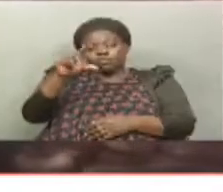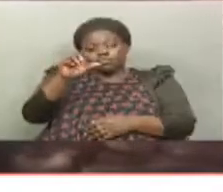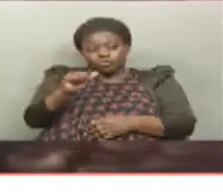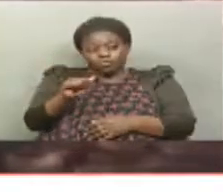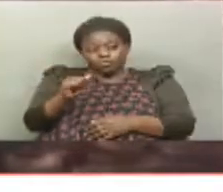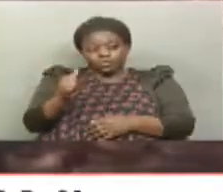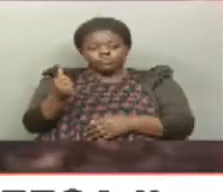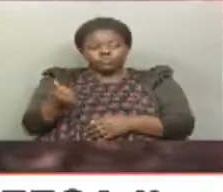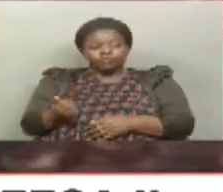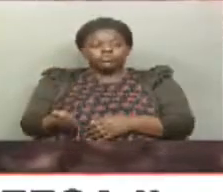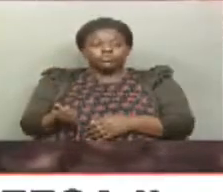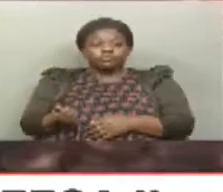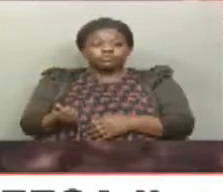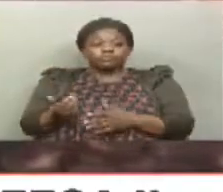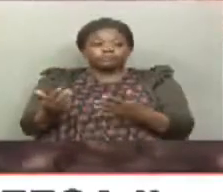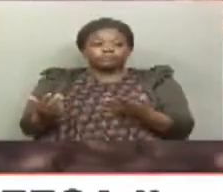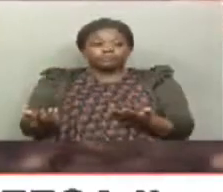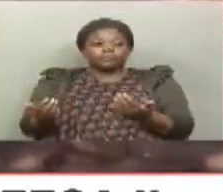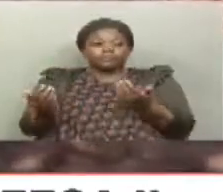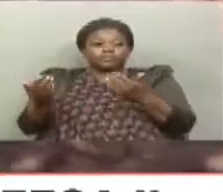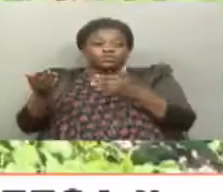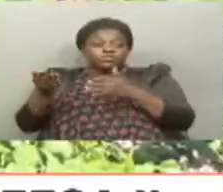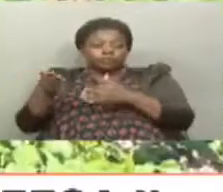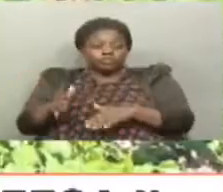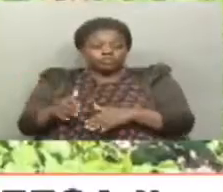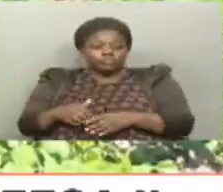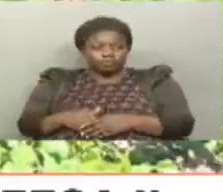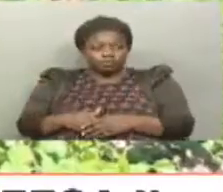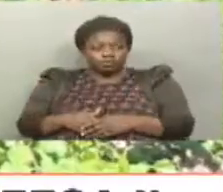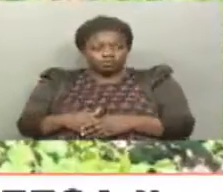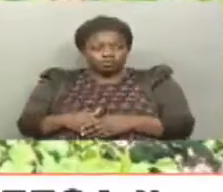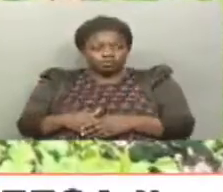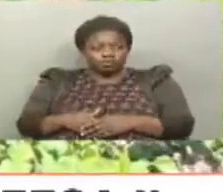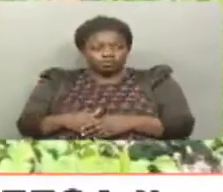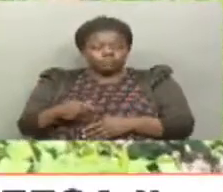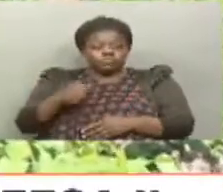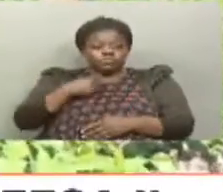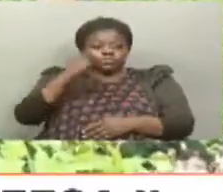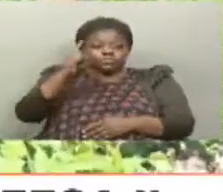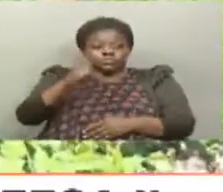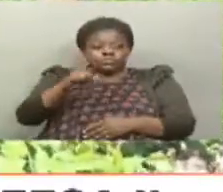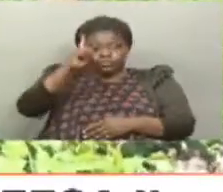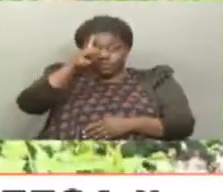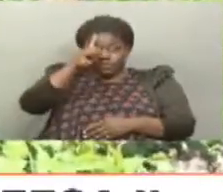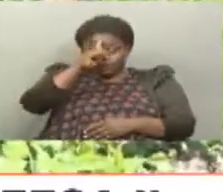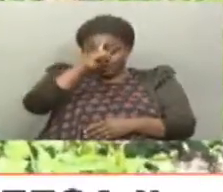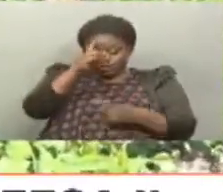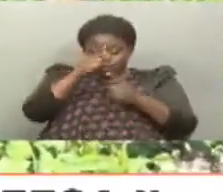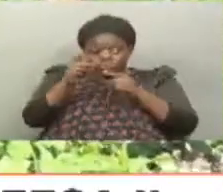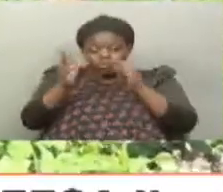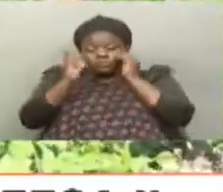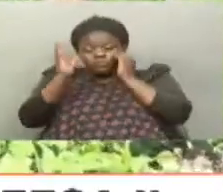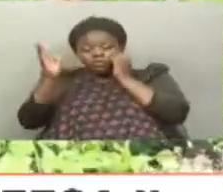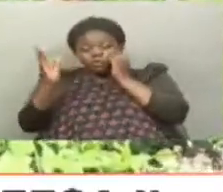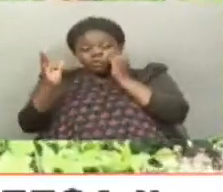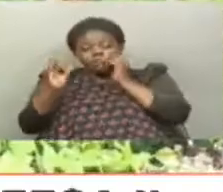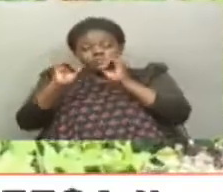Sebastian Kitayimbwa Mumiransanafu naye kati omugenzi era saatuukayo nga Kabaka oyo akyaliyo naye mukuwulira